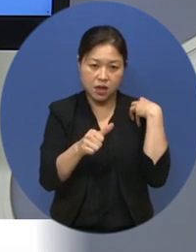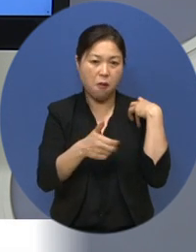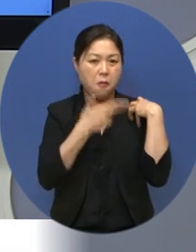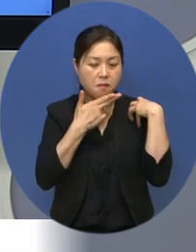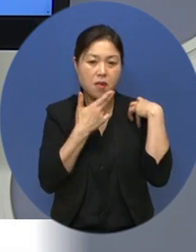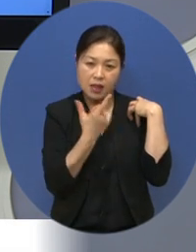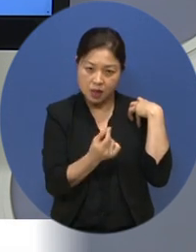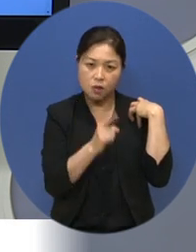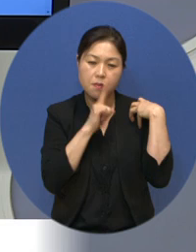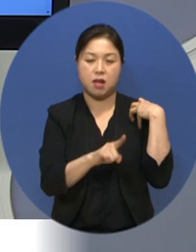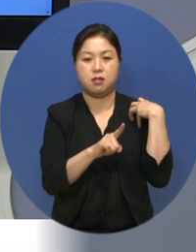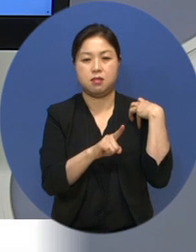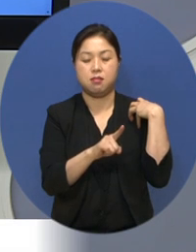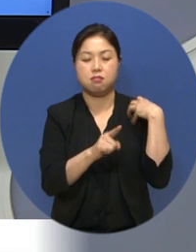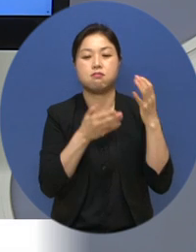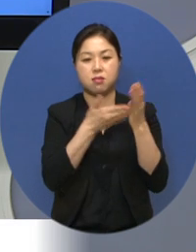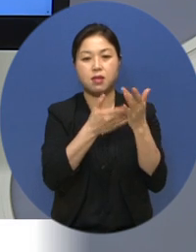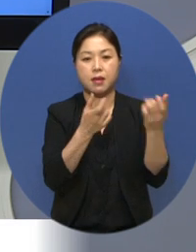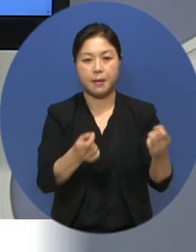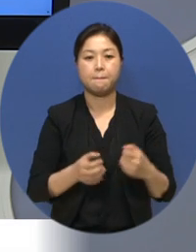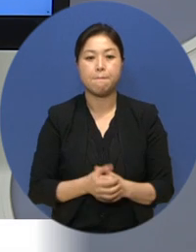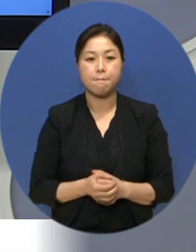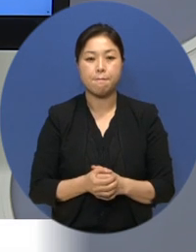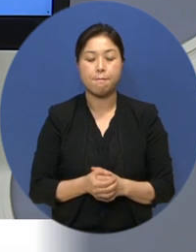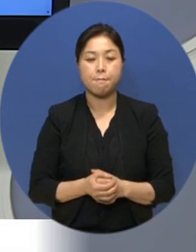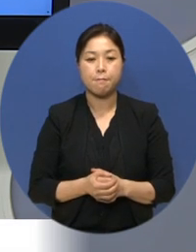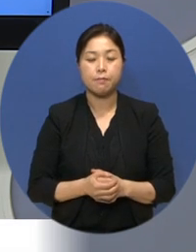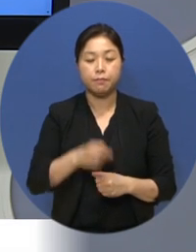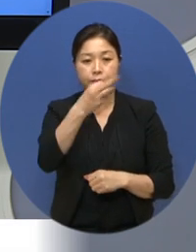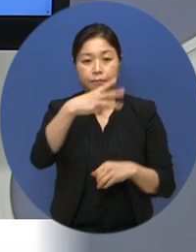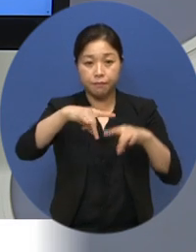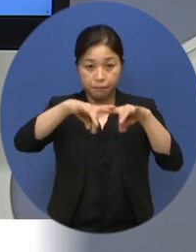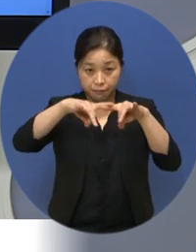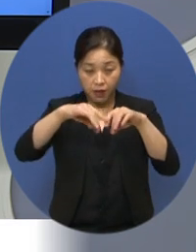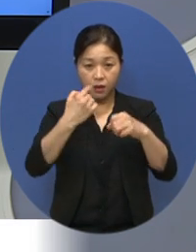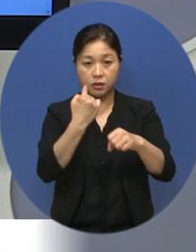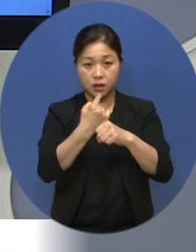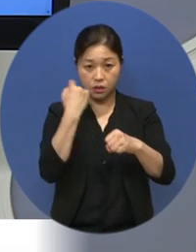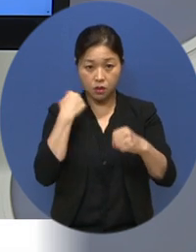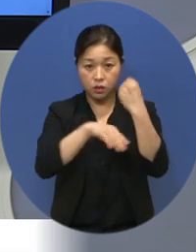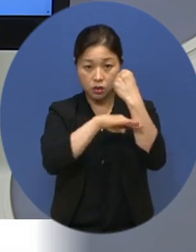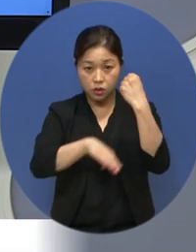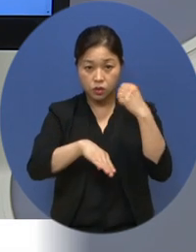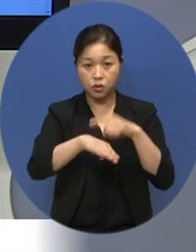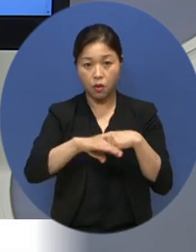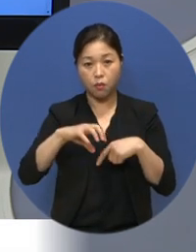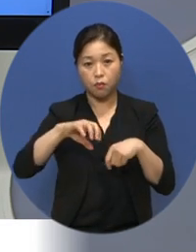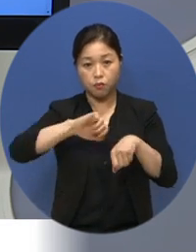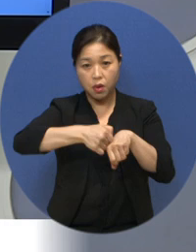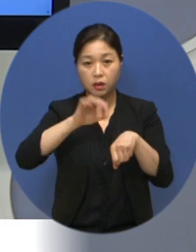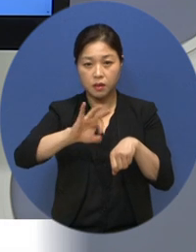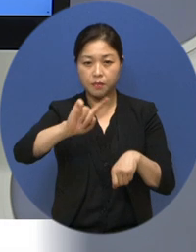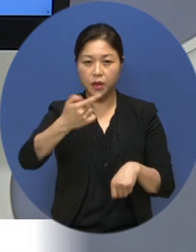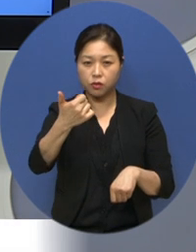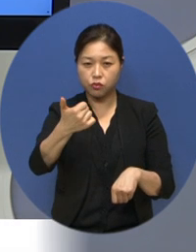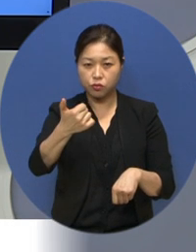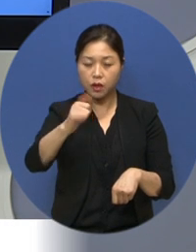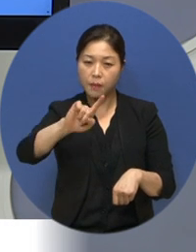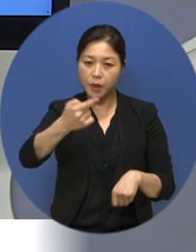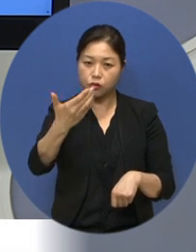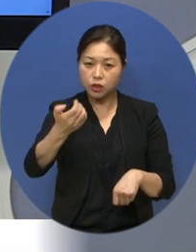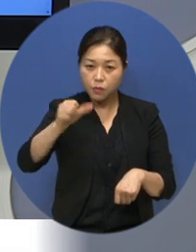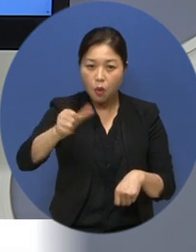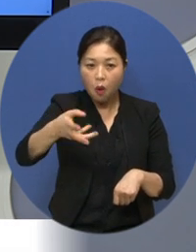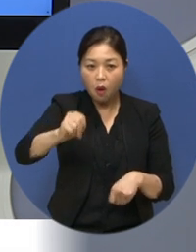않다고 지적했습니다 삼성전자는 지난해 기준 부담 금액 195억 원을 납부해